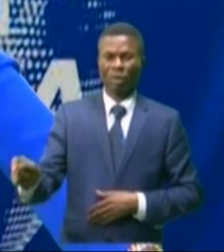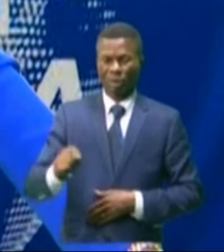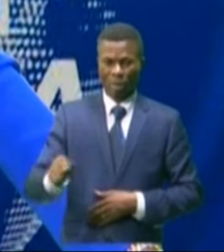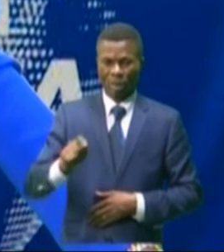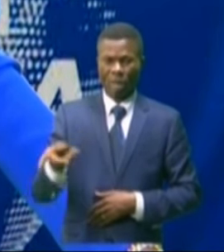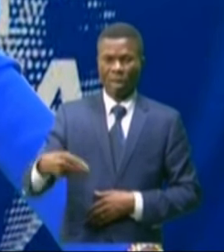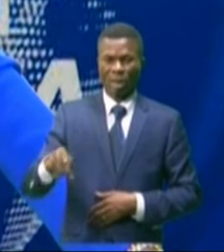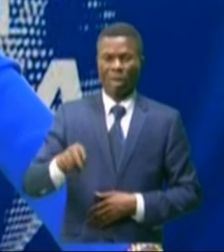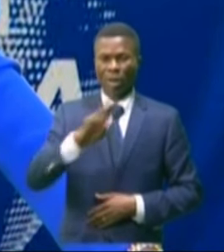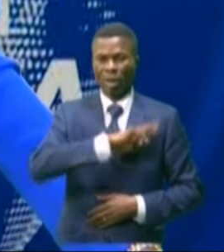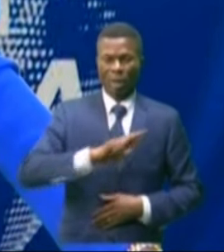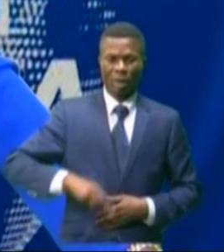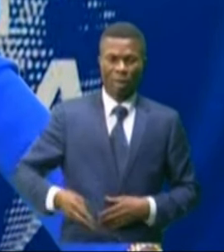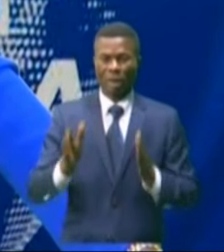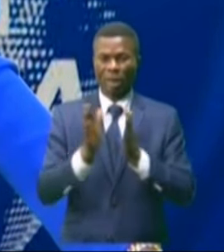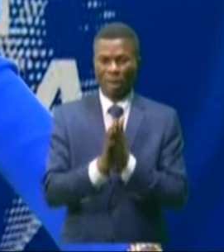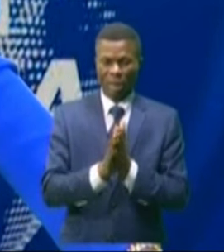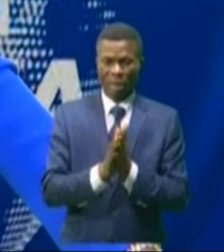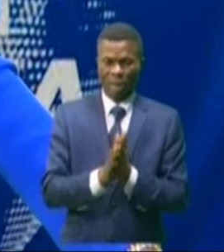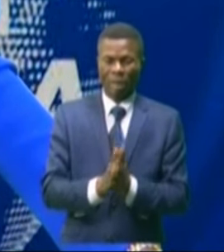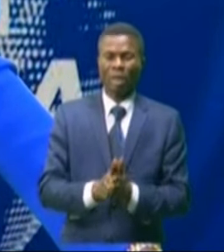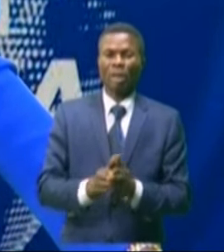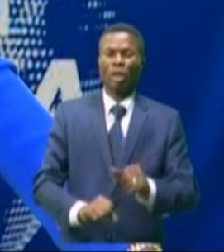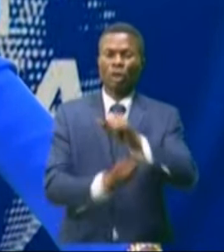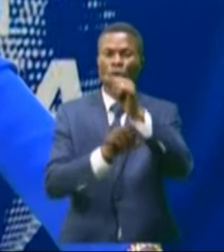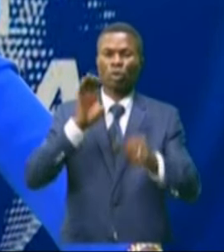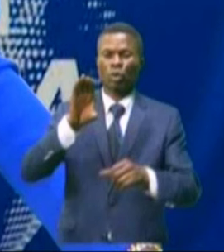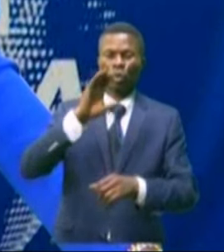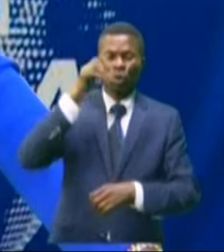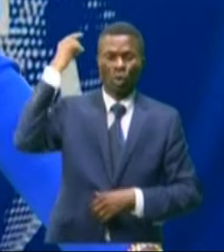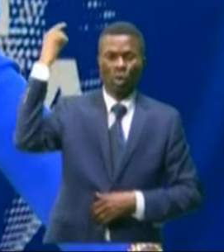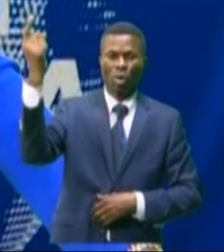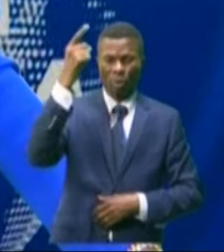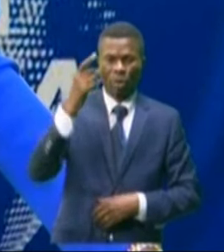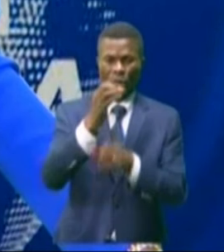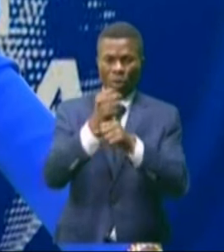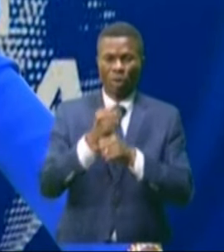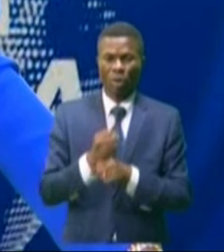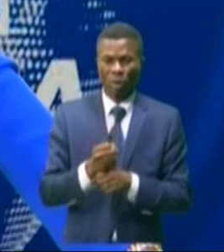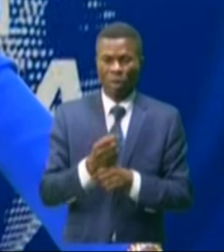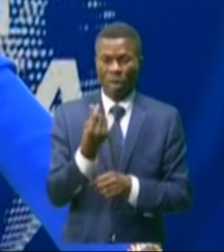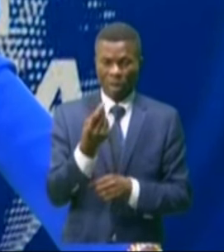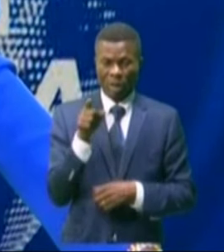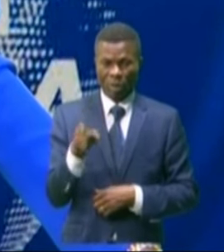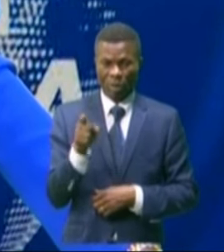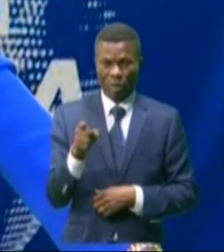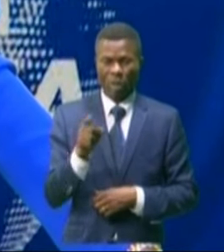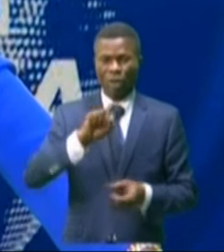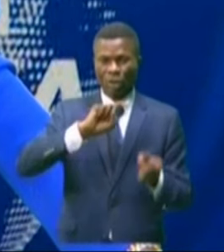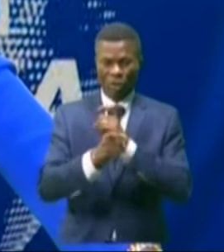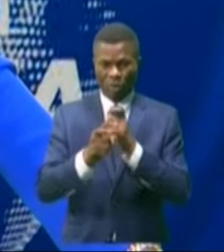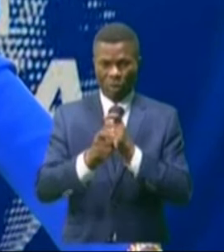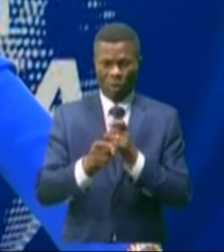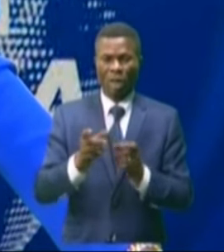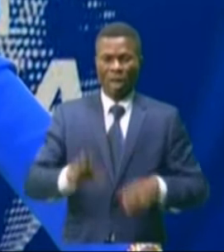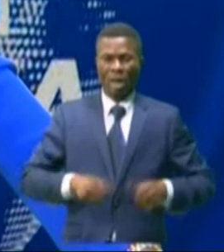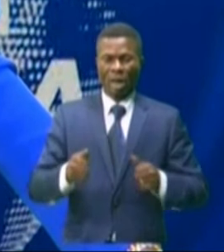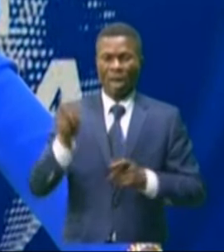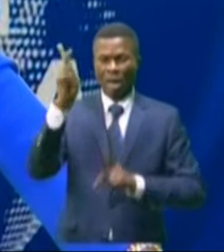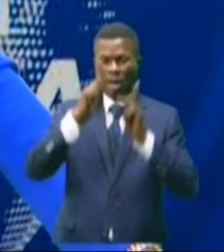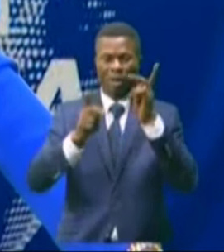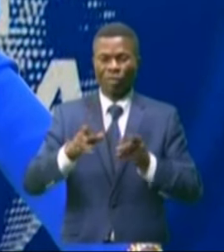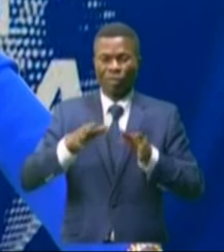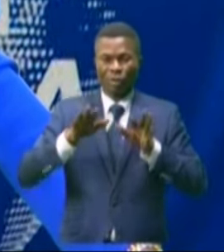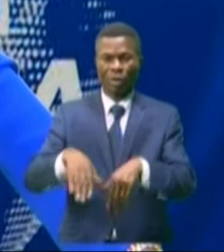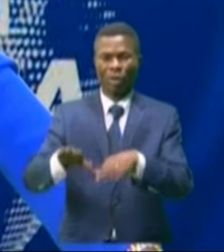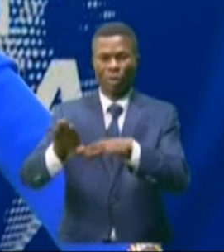provinces de la RDC sont ciblées par la Banque mondiale et va bénéficier de son financement pour améliorer la vie des populations riveraines.